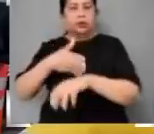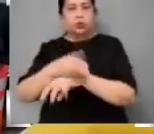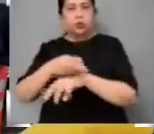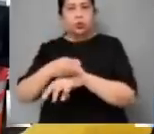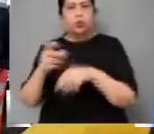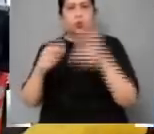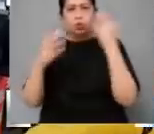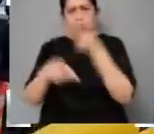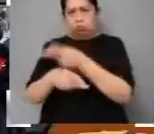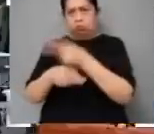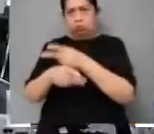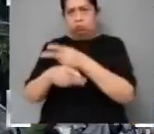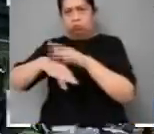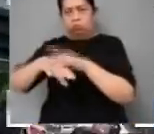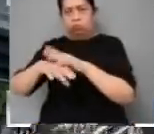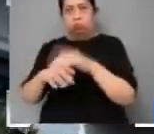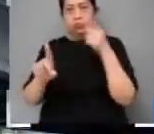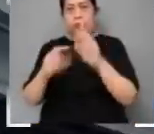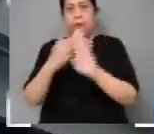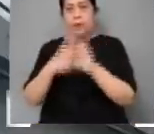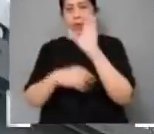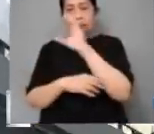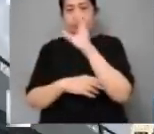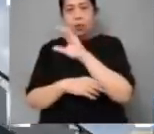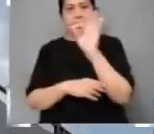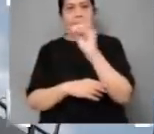otoridad. Target maibalik sa Cebu ang 100% ng